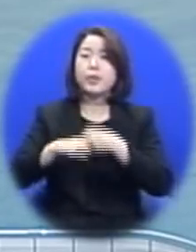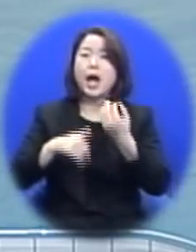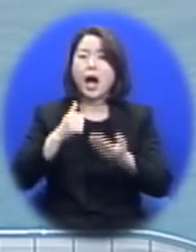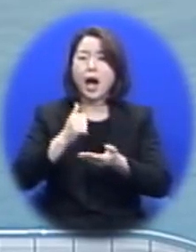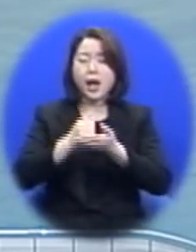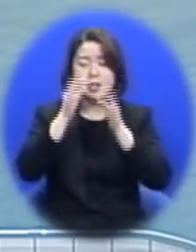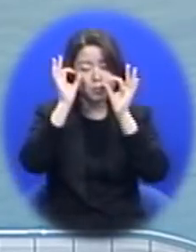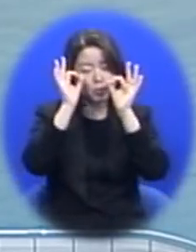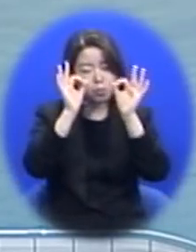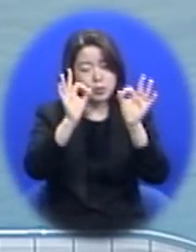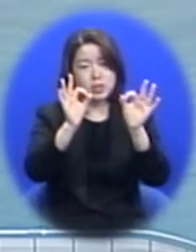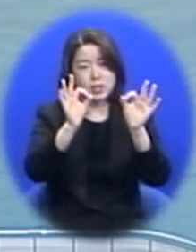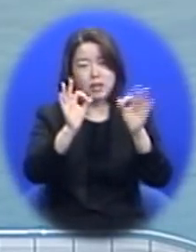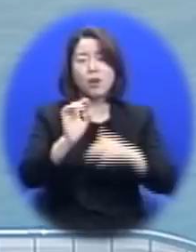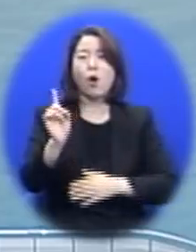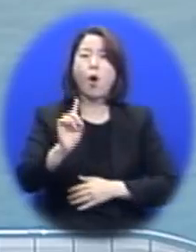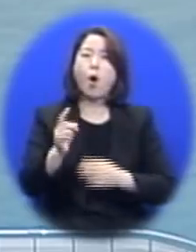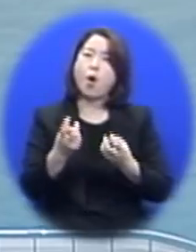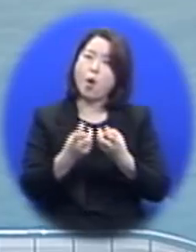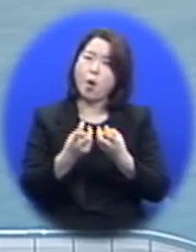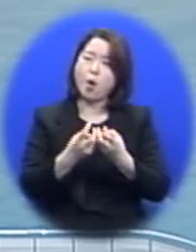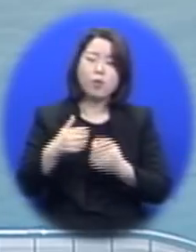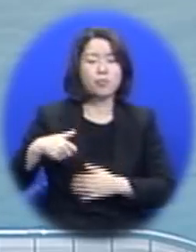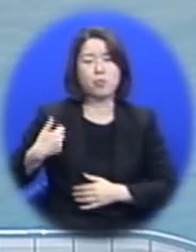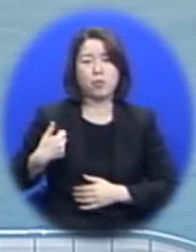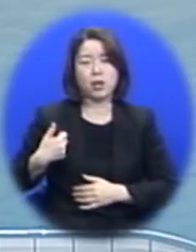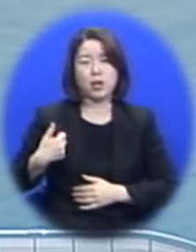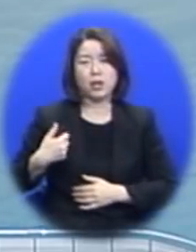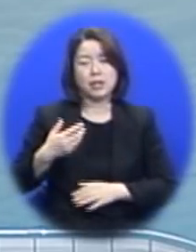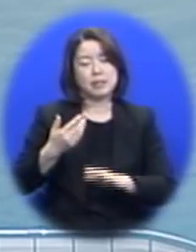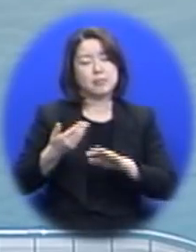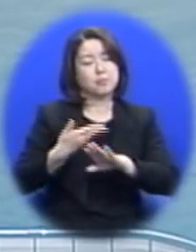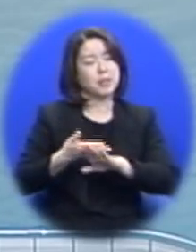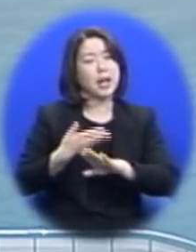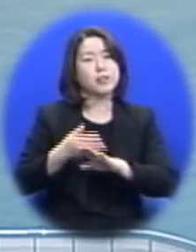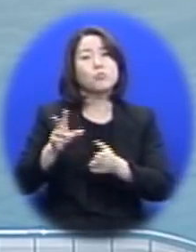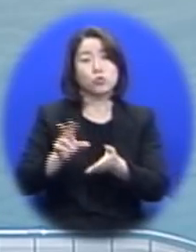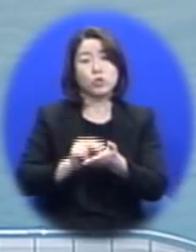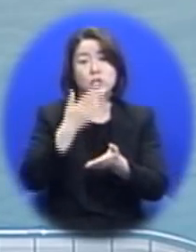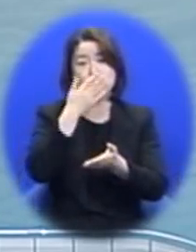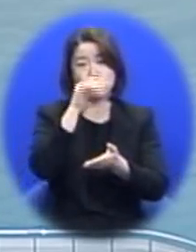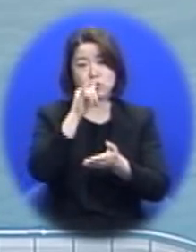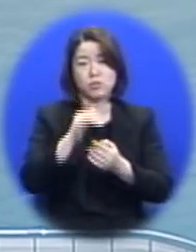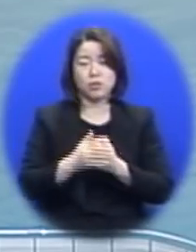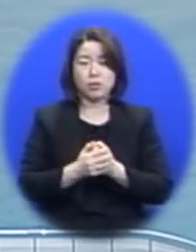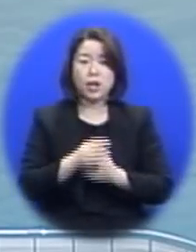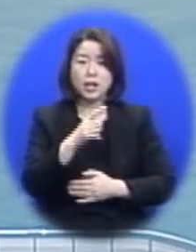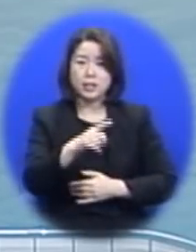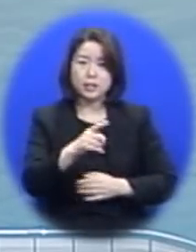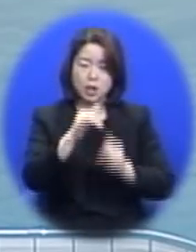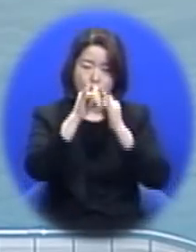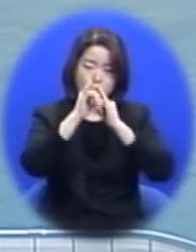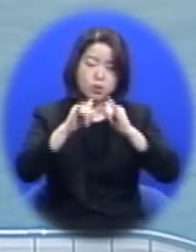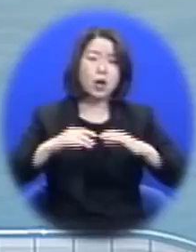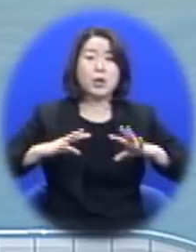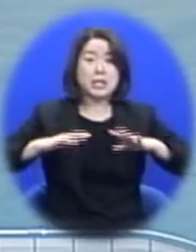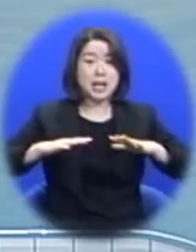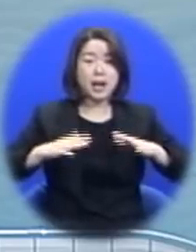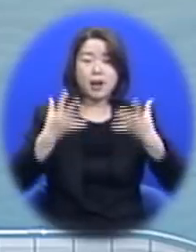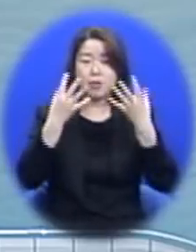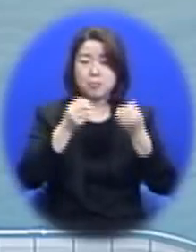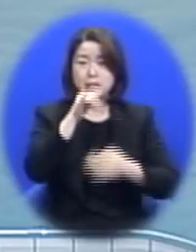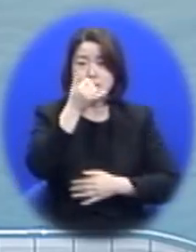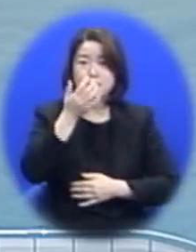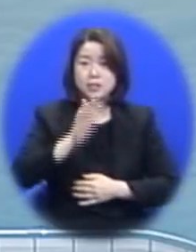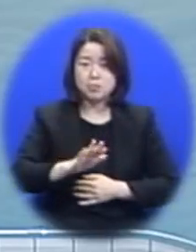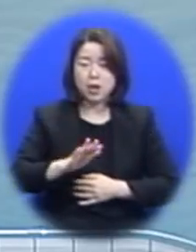하나님이 보시기에는 어땠는지는 또 전혀 다른 문제입니다. 그렇게 훌륭하고 자랑스러운 게 많았지만